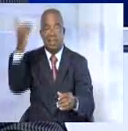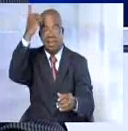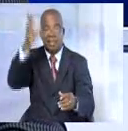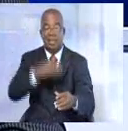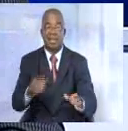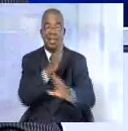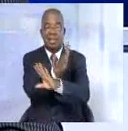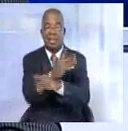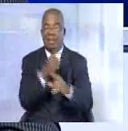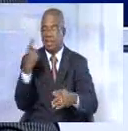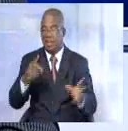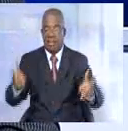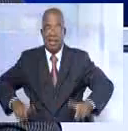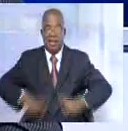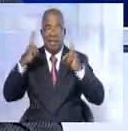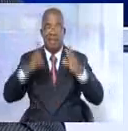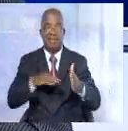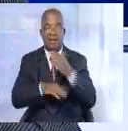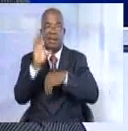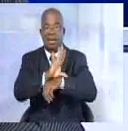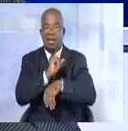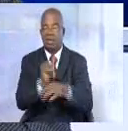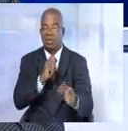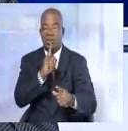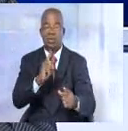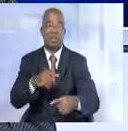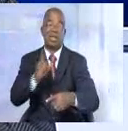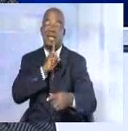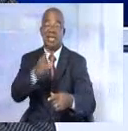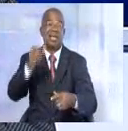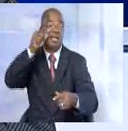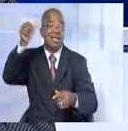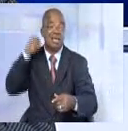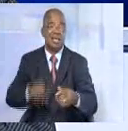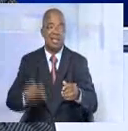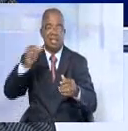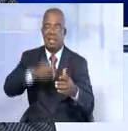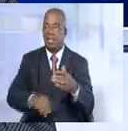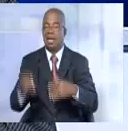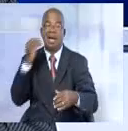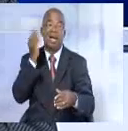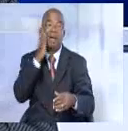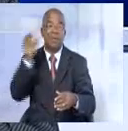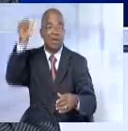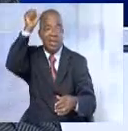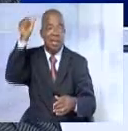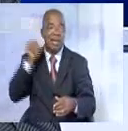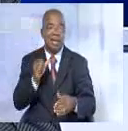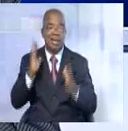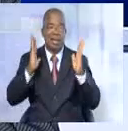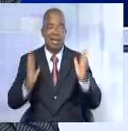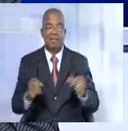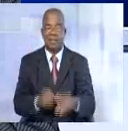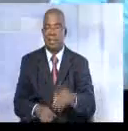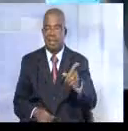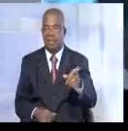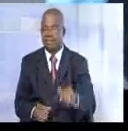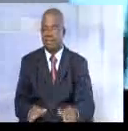vivant en Côte d'Ivoire se sont retrouvés à la résidence de leur ambassadeur pour suivre l'événement. Serge Gongomet, Adama